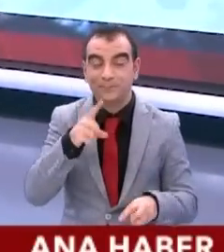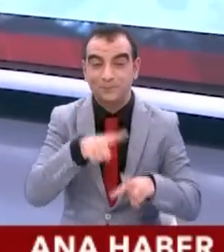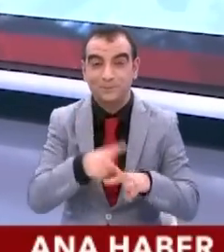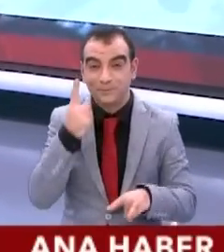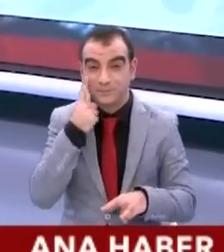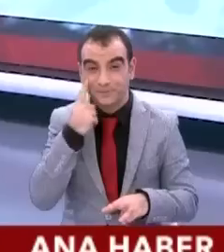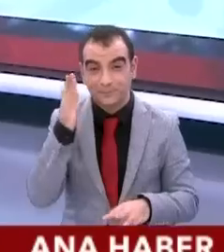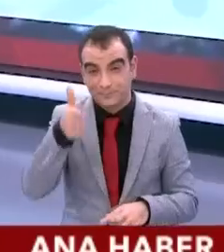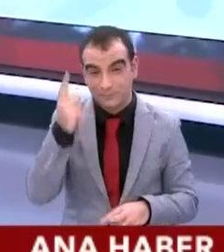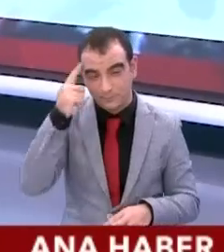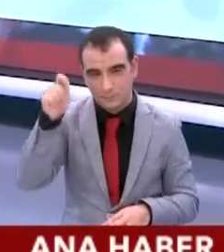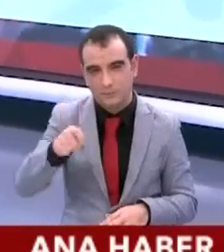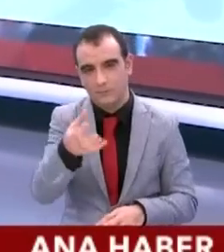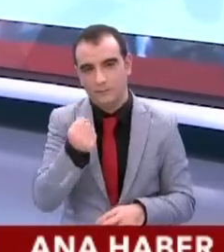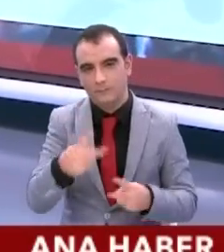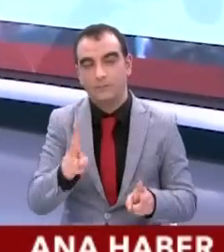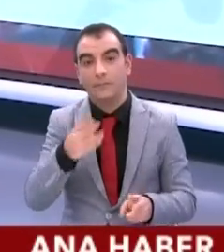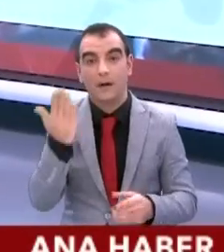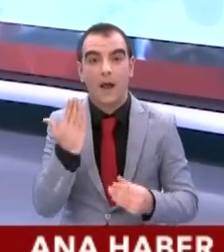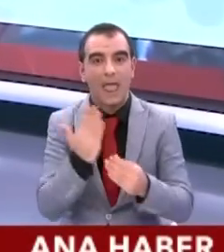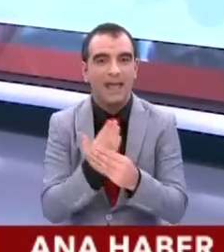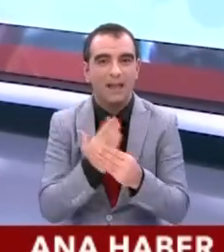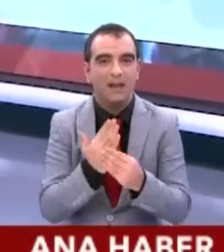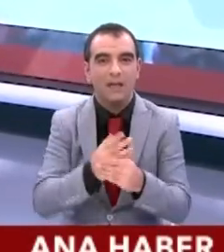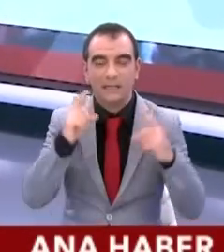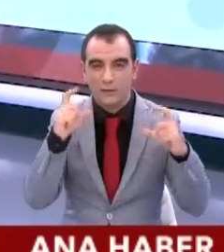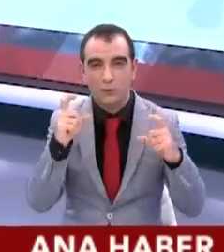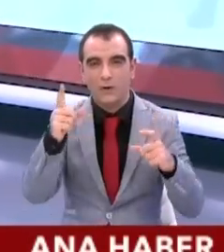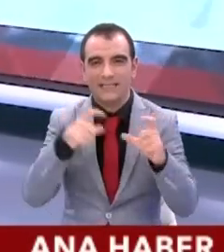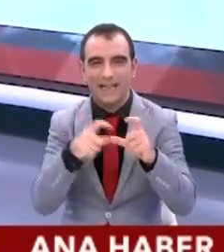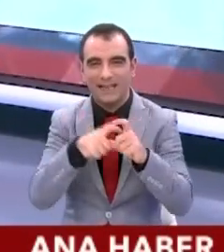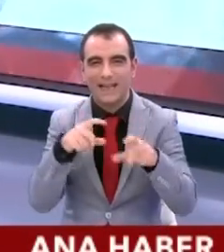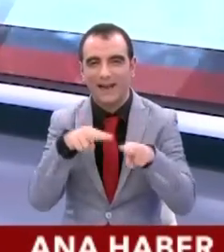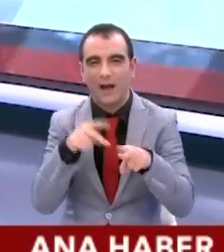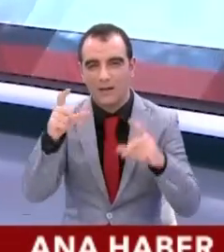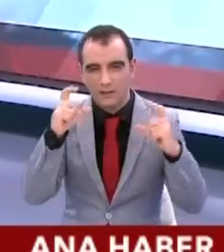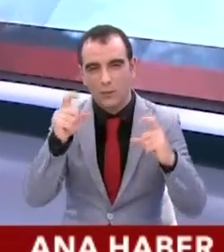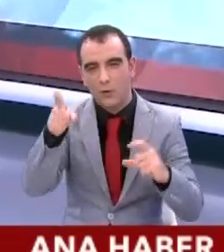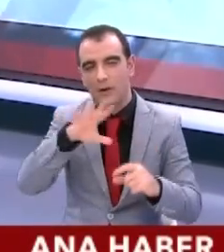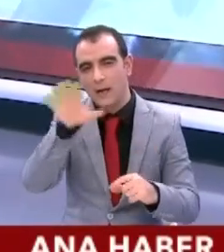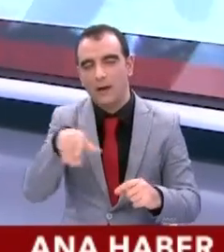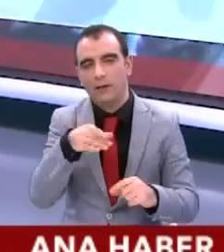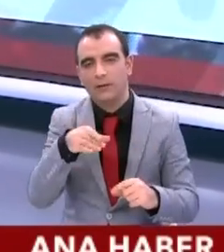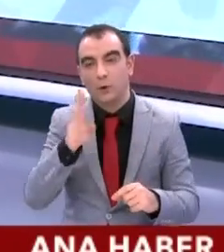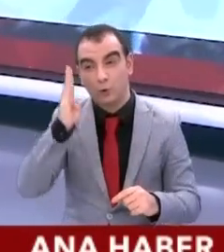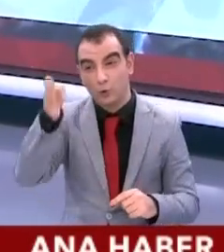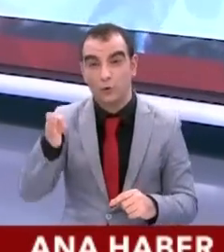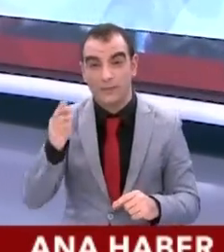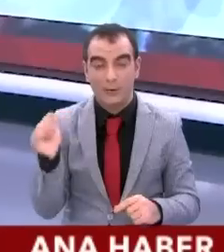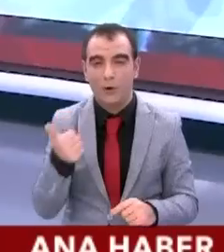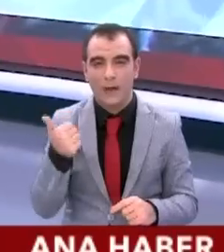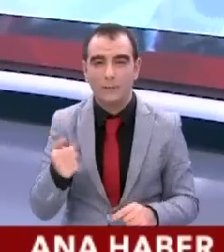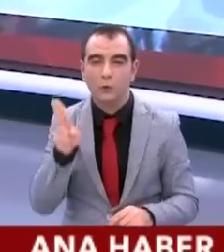alınabilmesi önemli eksik Evrakların vesaire sigorta Sosyal Sigortalar sosyal güvenlik kurumuna götürülmesi önemli